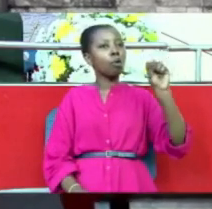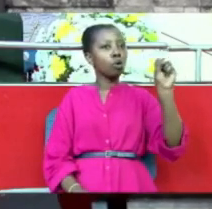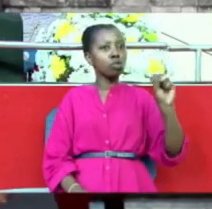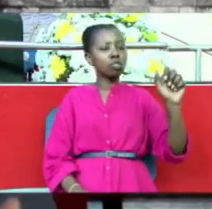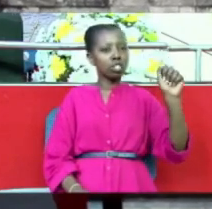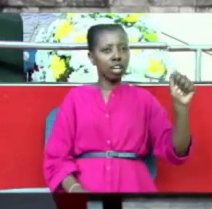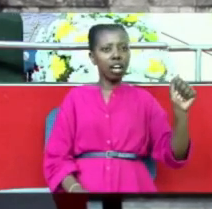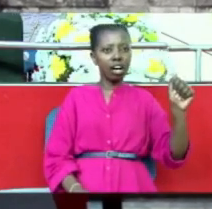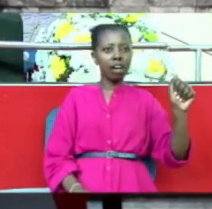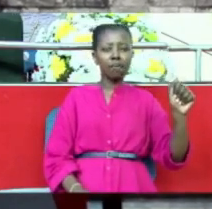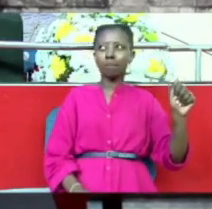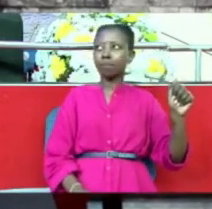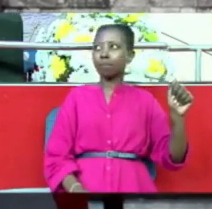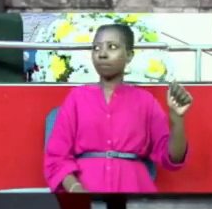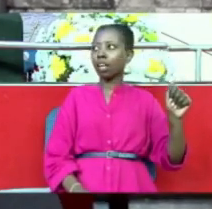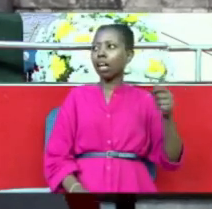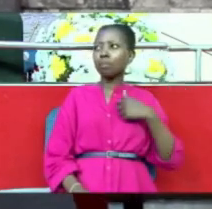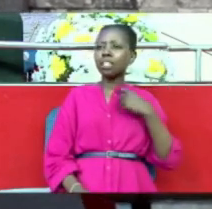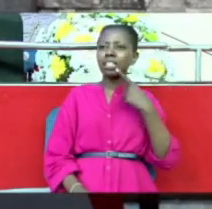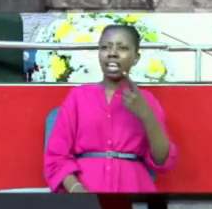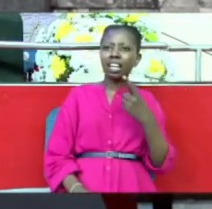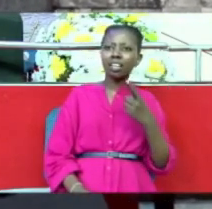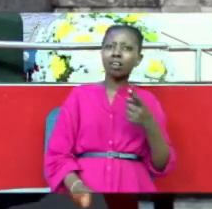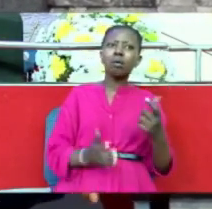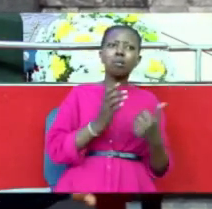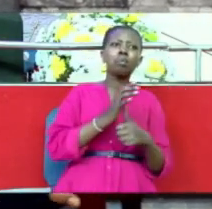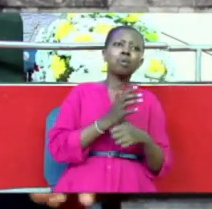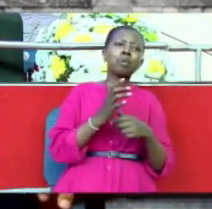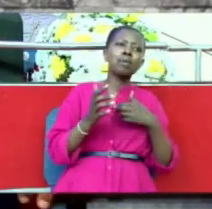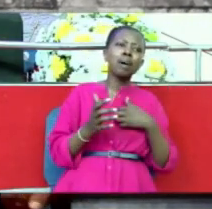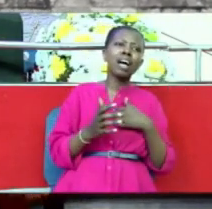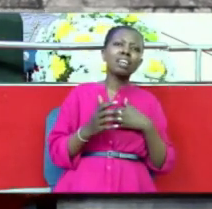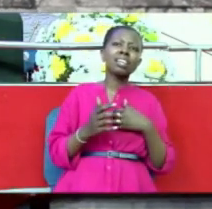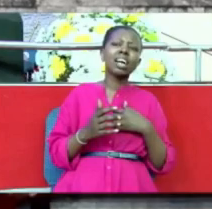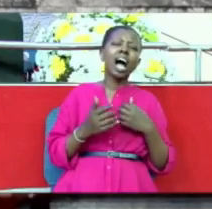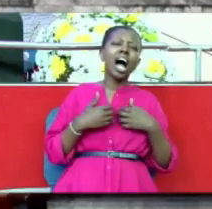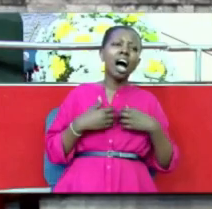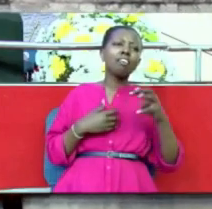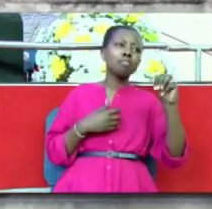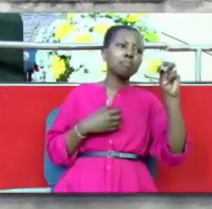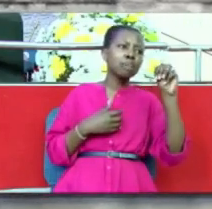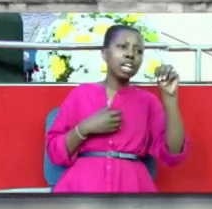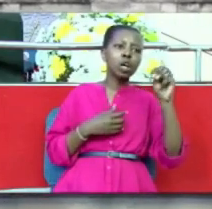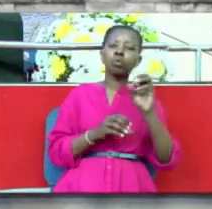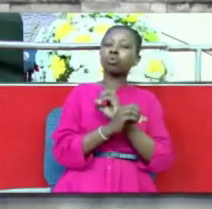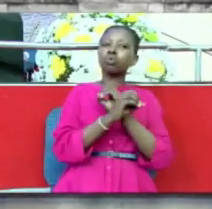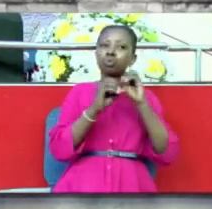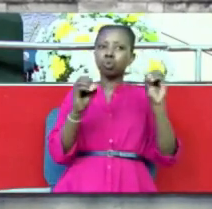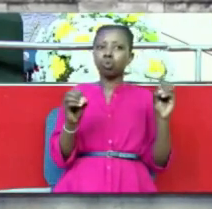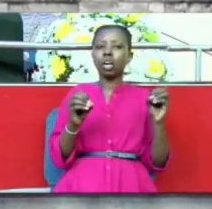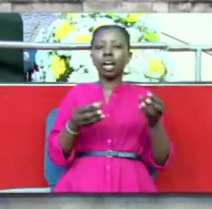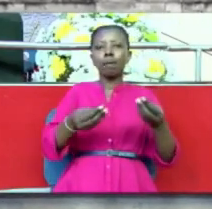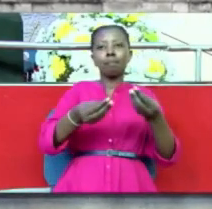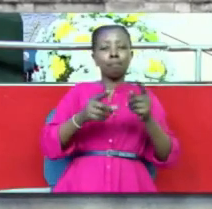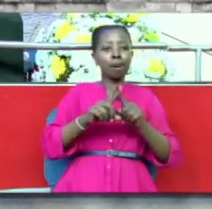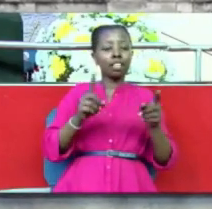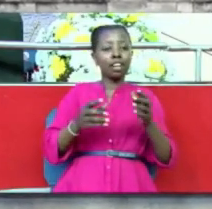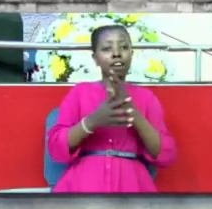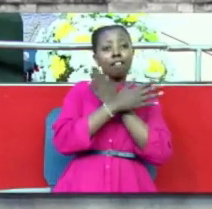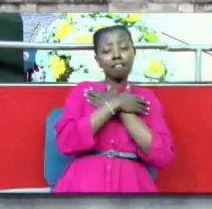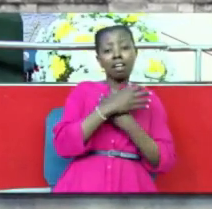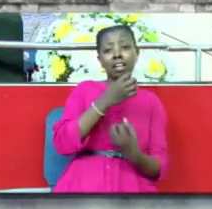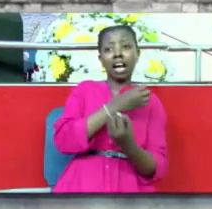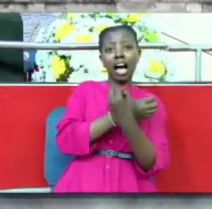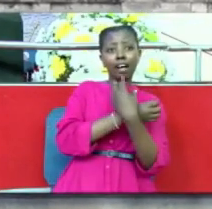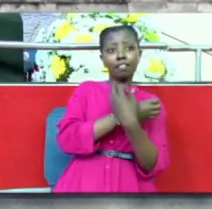mamilioni. Ananipa mawaidha. Kwa hivyo nikienda 88. Na hiyo ndiyo siku ambayo